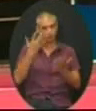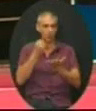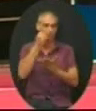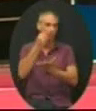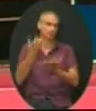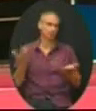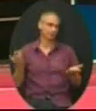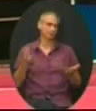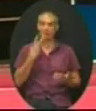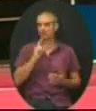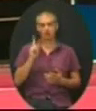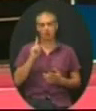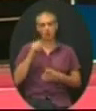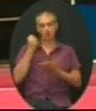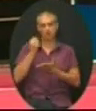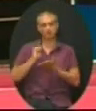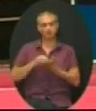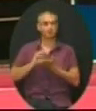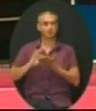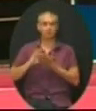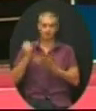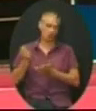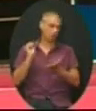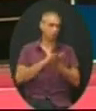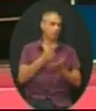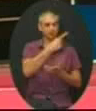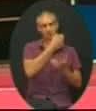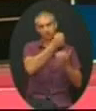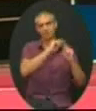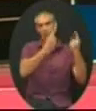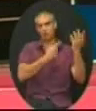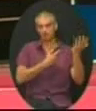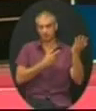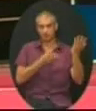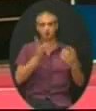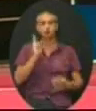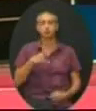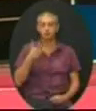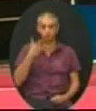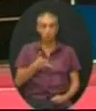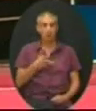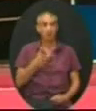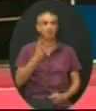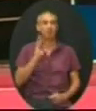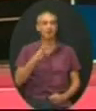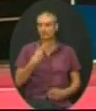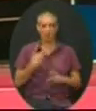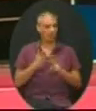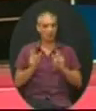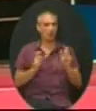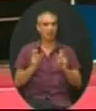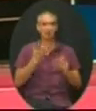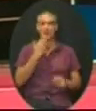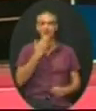תקציב. עדיף שזה לא יהיה בתקציב הביטחון, לא בתקציב צהל, אלא בתקציבים אחרים. יש לצוללות, למספר צוללות, אין רק הגנה על